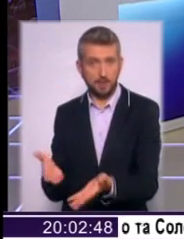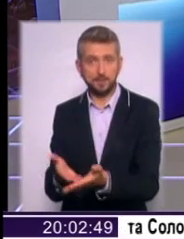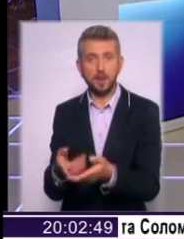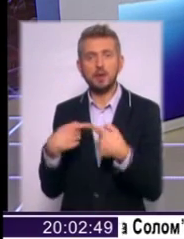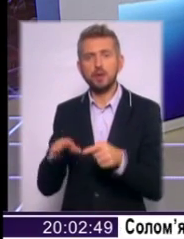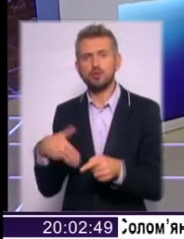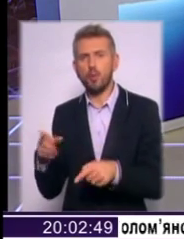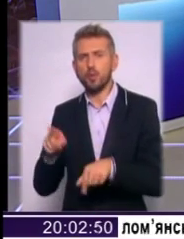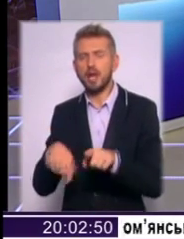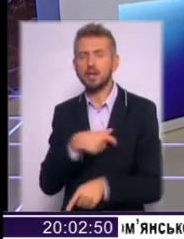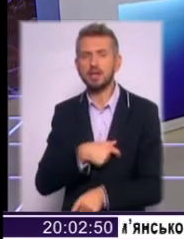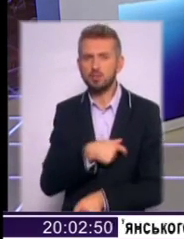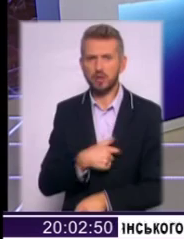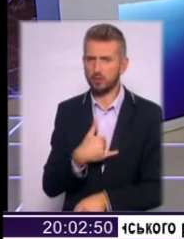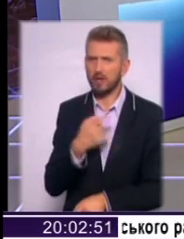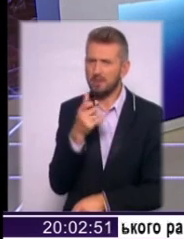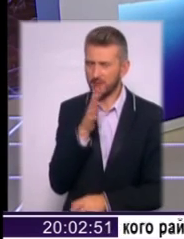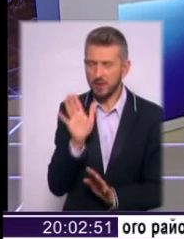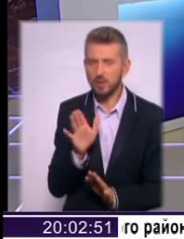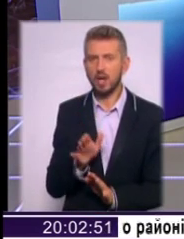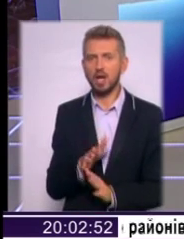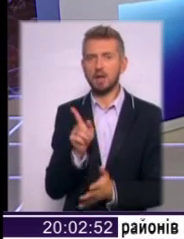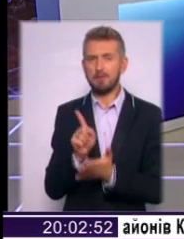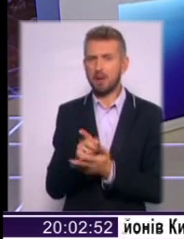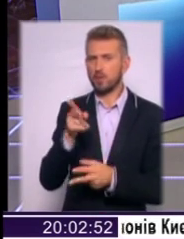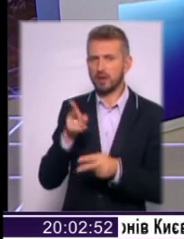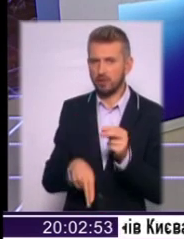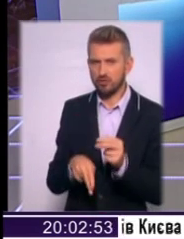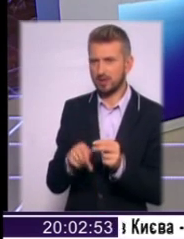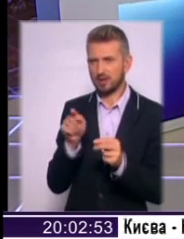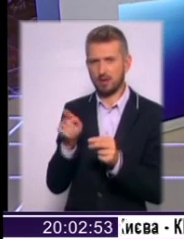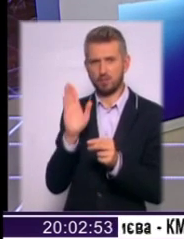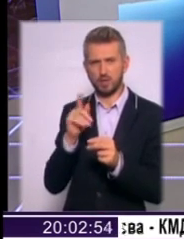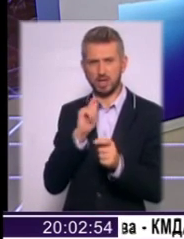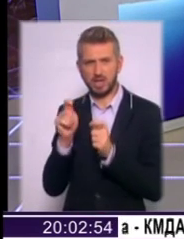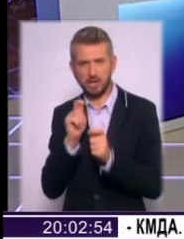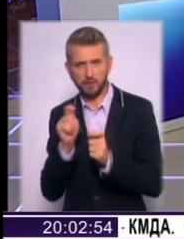деякі депутати, от я вам скажу, в нас дуже мало часу, маємо чітко закінчити, да, тому що там буде інтерв'ю